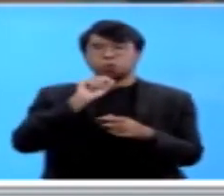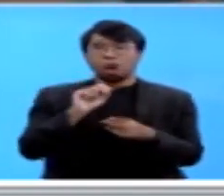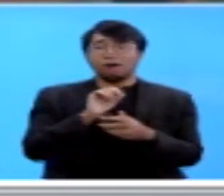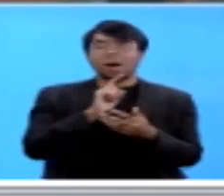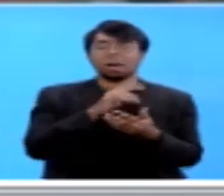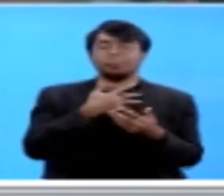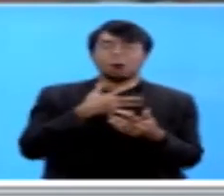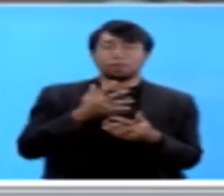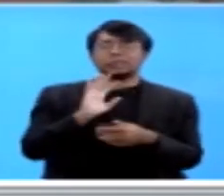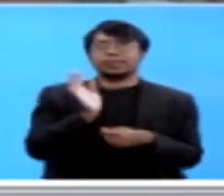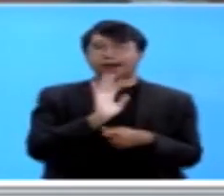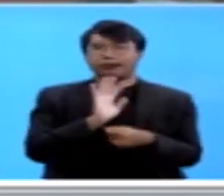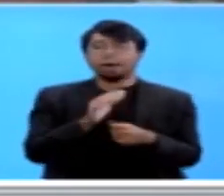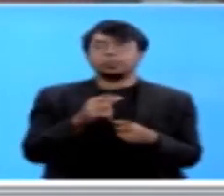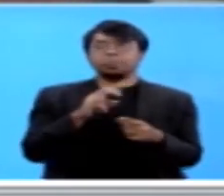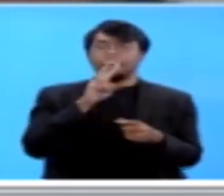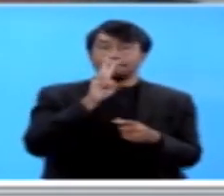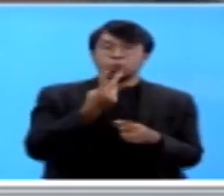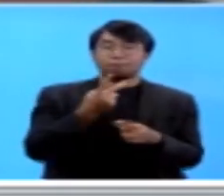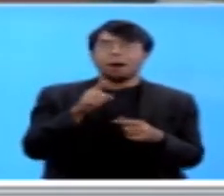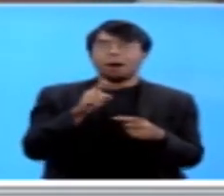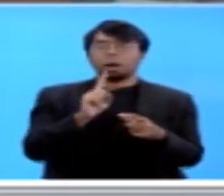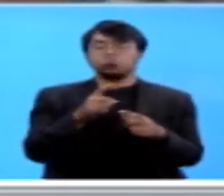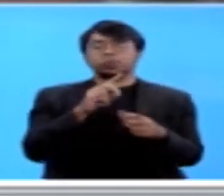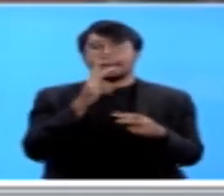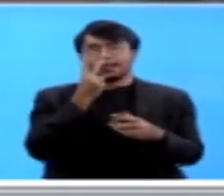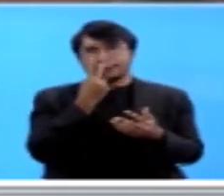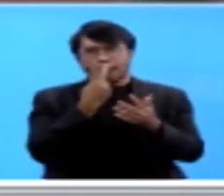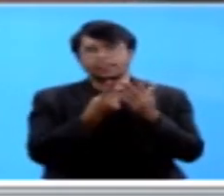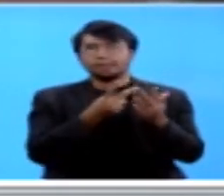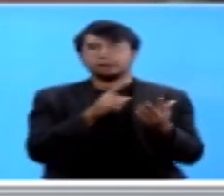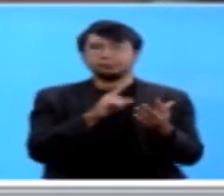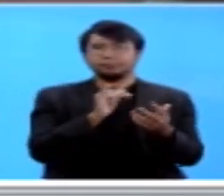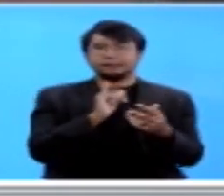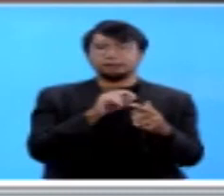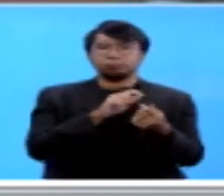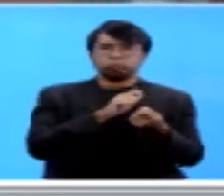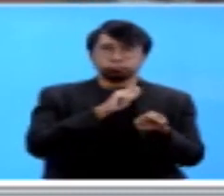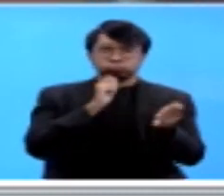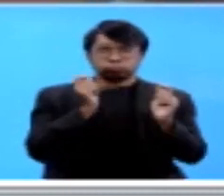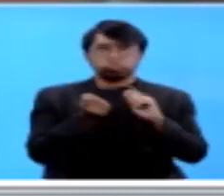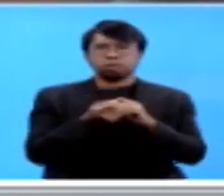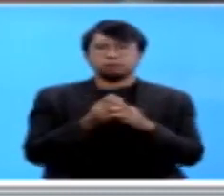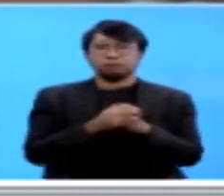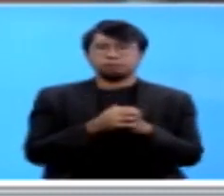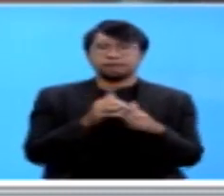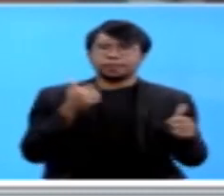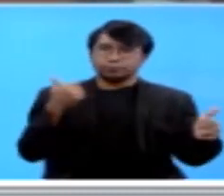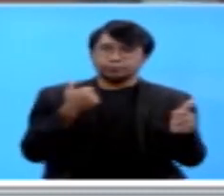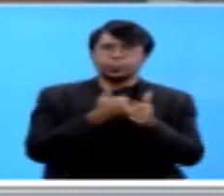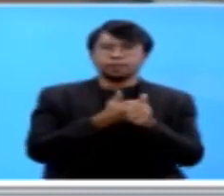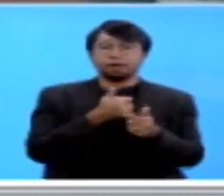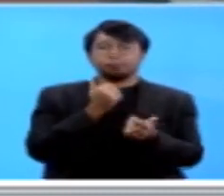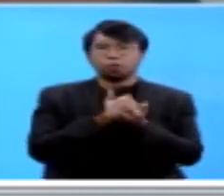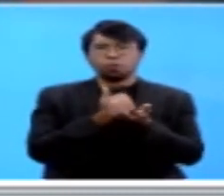berubah, mau tidak mau kita harus mengikuti peraturan perundangan yang ada. Terkait dengan guru, guru itu juga dilindungi profesinya. Jadi guru itu dalam undang-undang